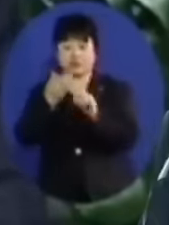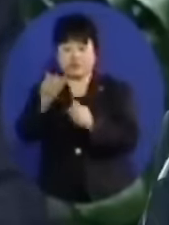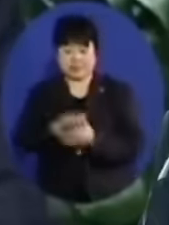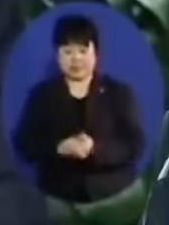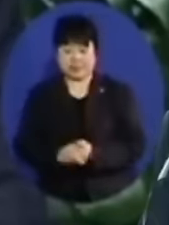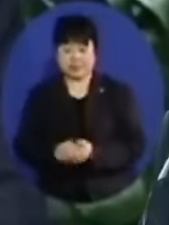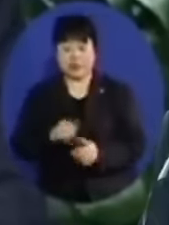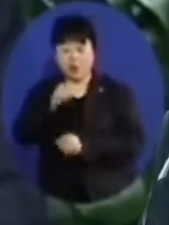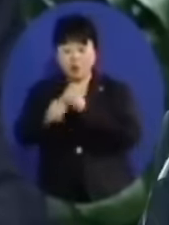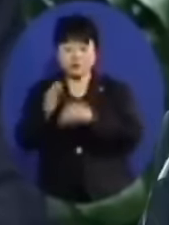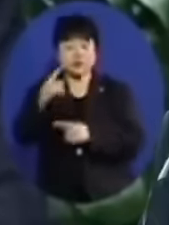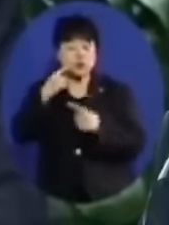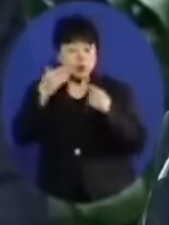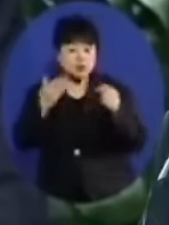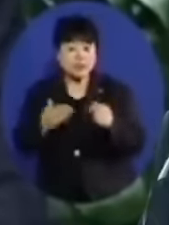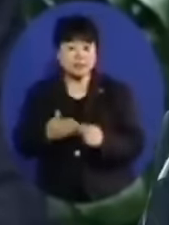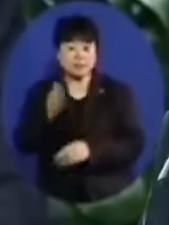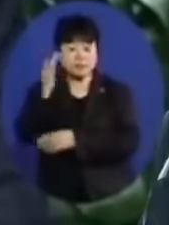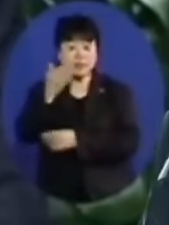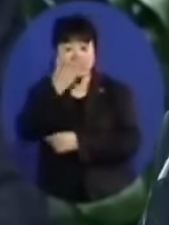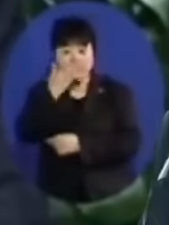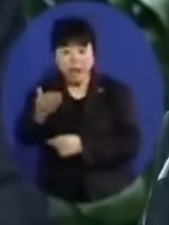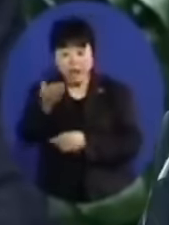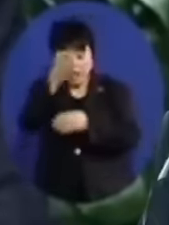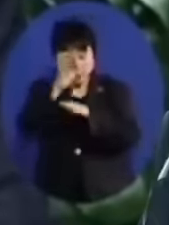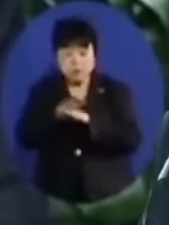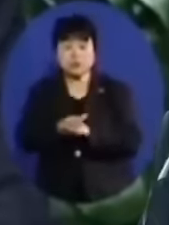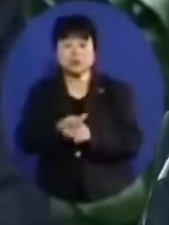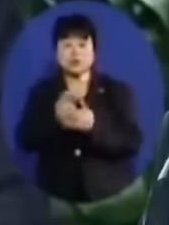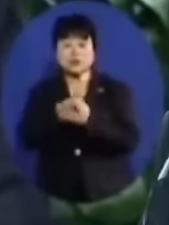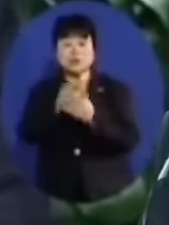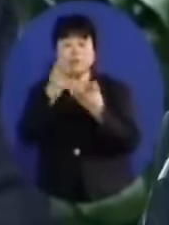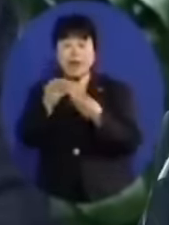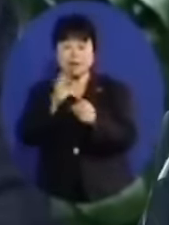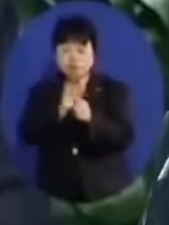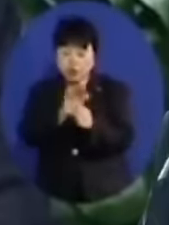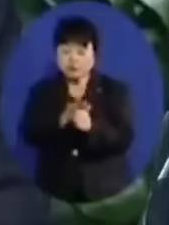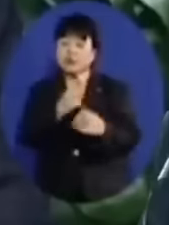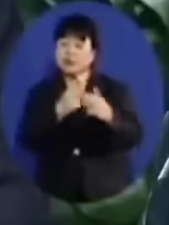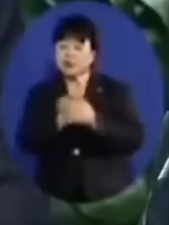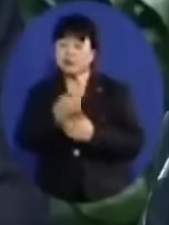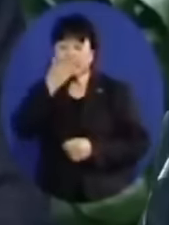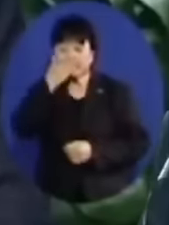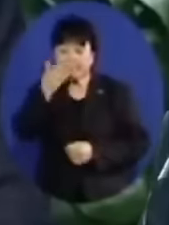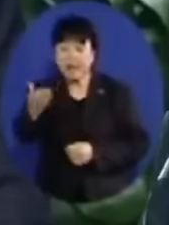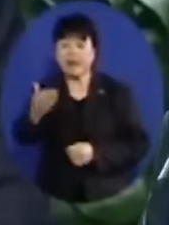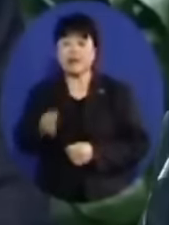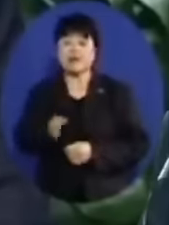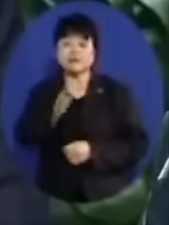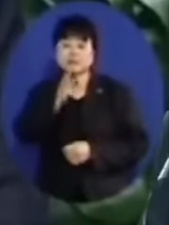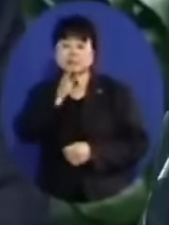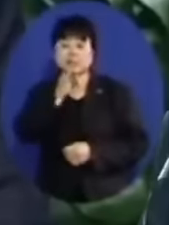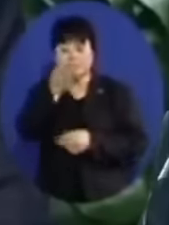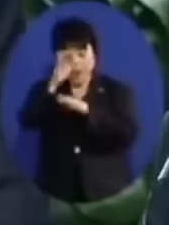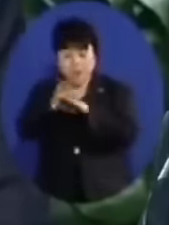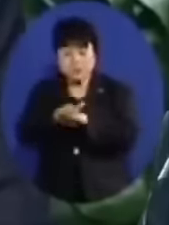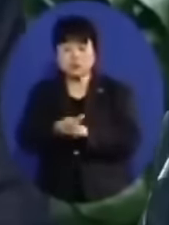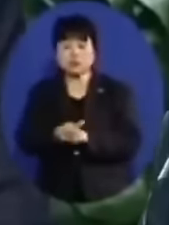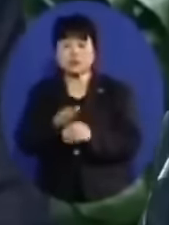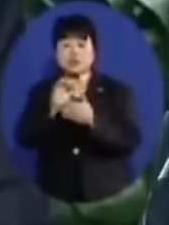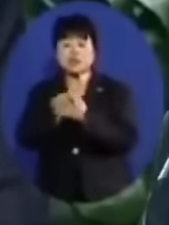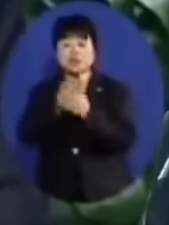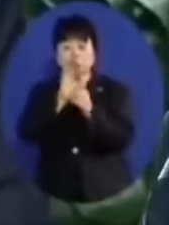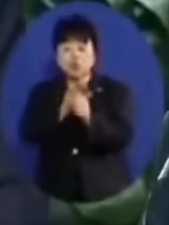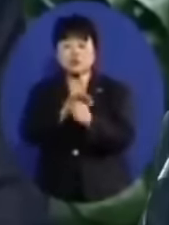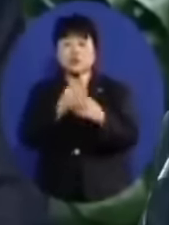저도 50년간 목회할 수 있었던 것은 성도들이 저를 위해서 기도를 많이 해주셨습니다. 정말 성도들이 기도를 많이